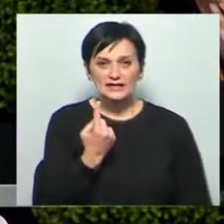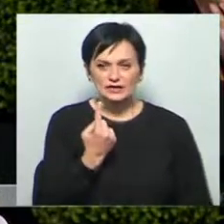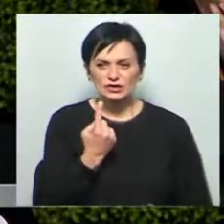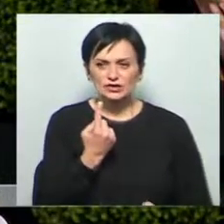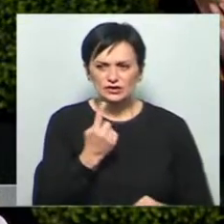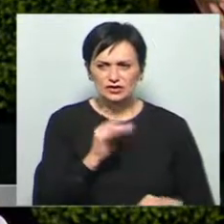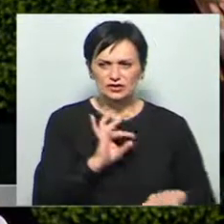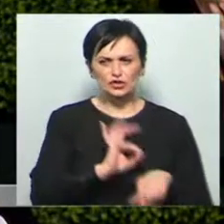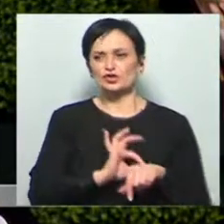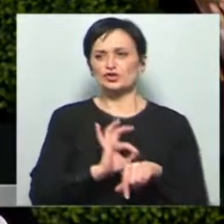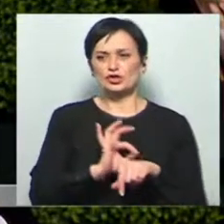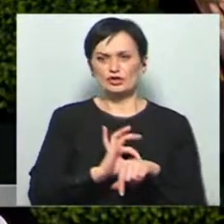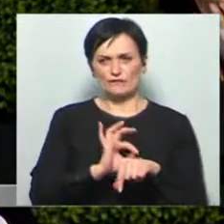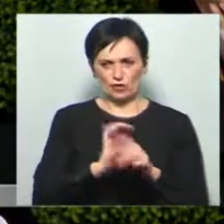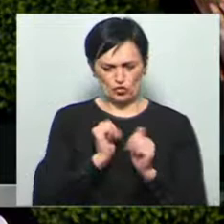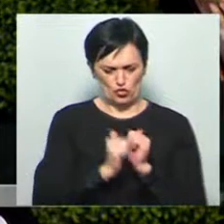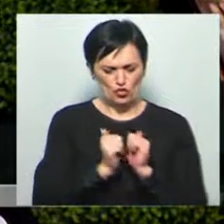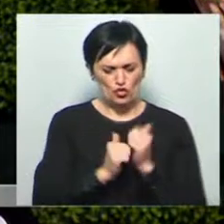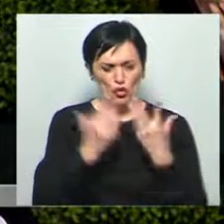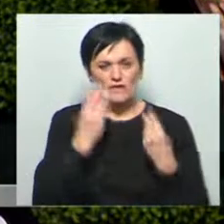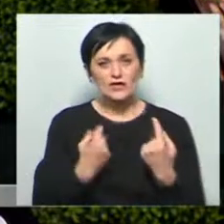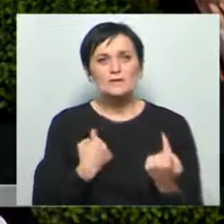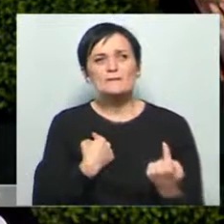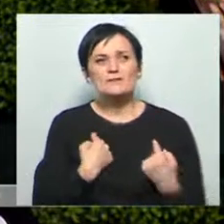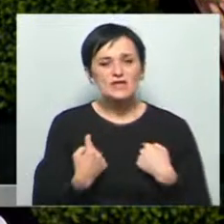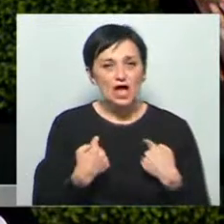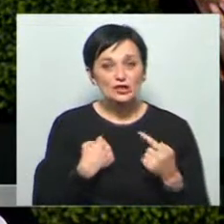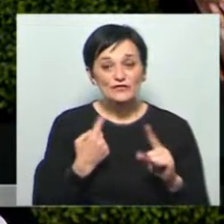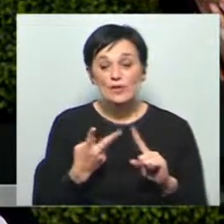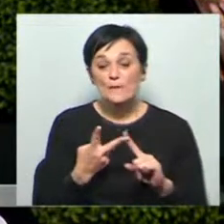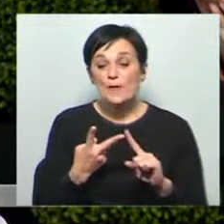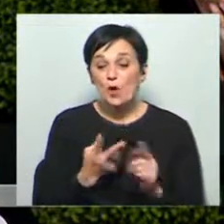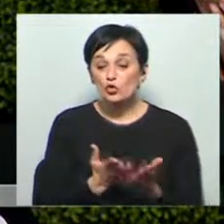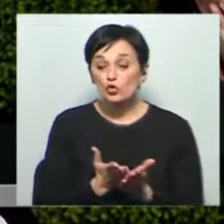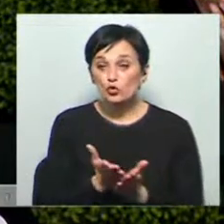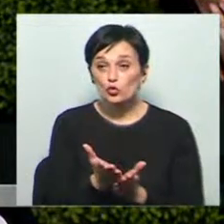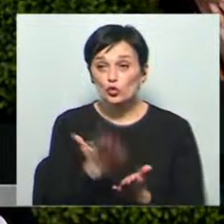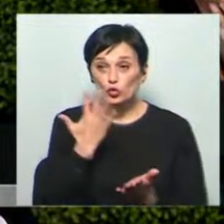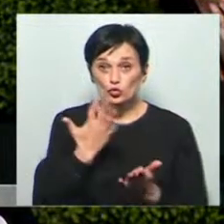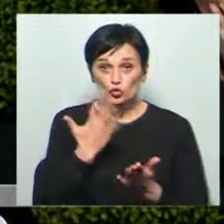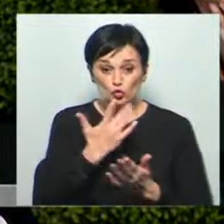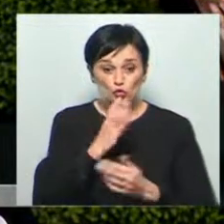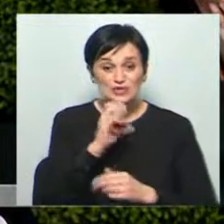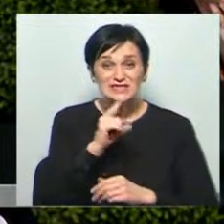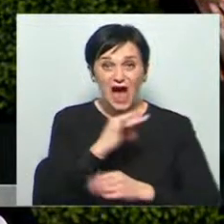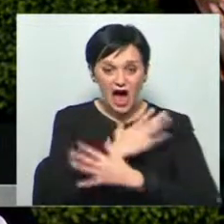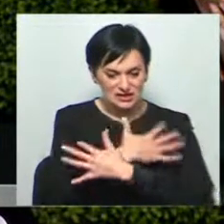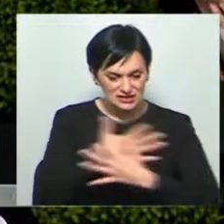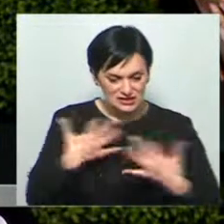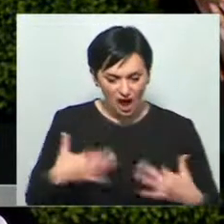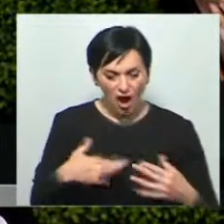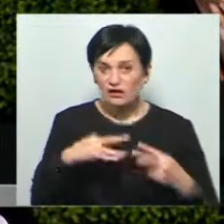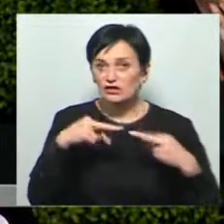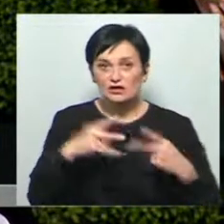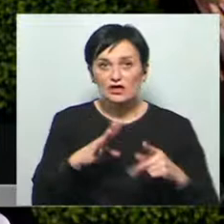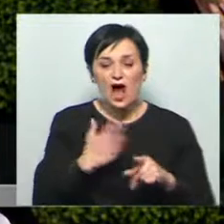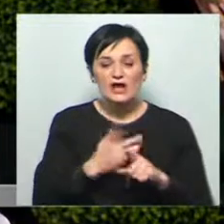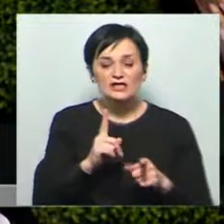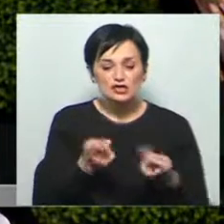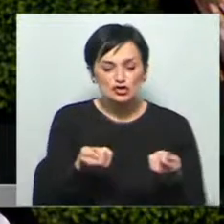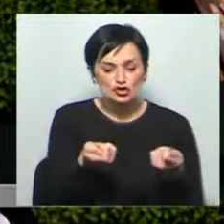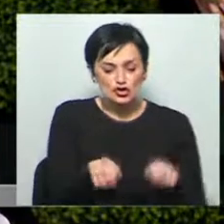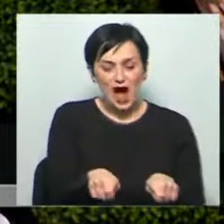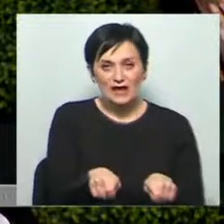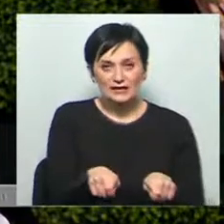ტკივილი გაუსაძლისი ყოველდღიური და ტანჯველი და მეორე გამოსავალი თუ სახსარს არ გამოცვლი არის სახსრის ეგრეთ წოდებული ჩაკეტვა.